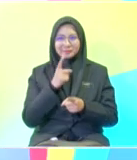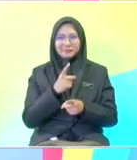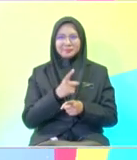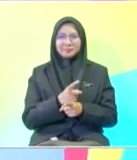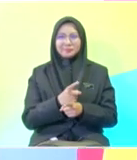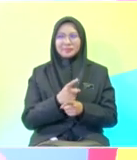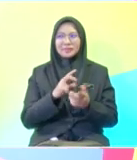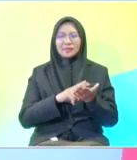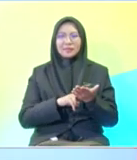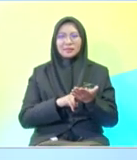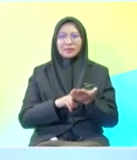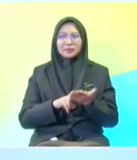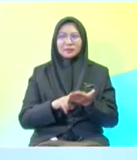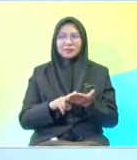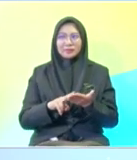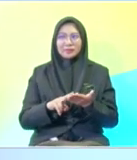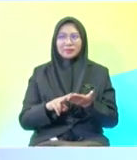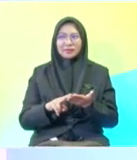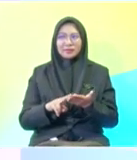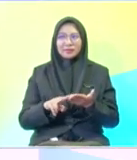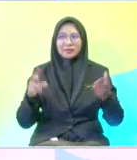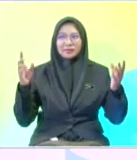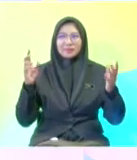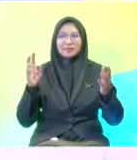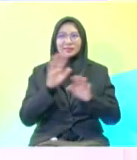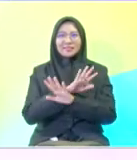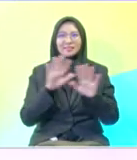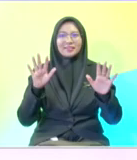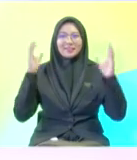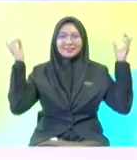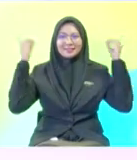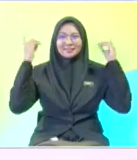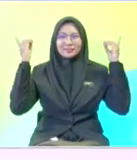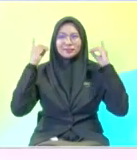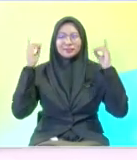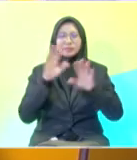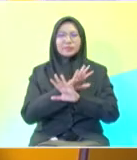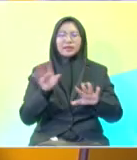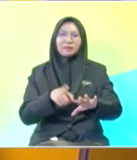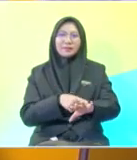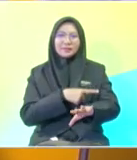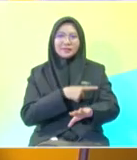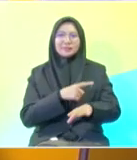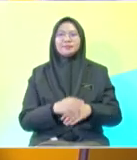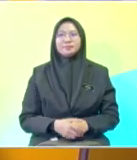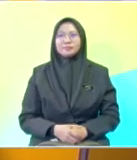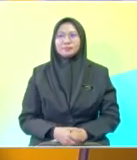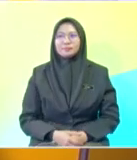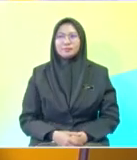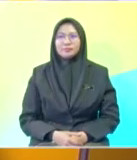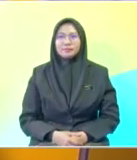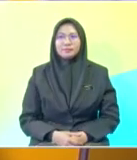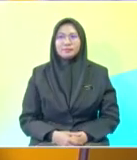tak boleh tak boleh tak boleh tak boleh panjang juga oke